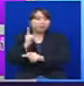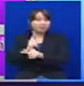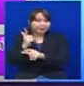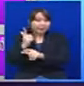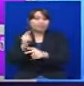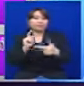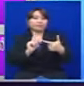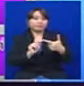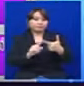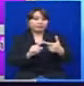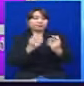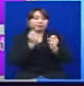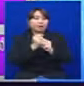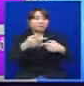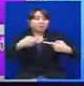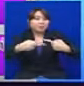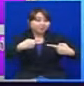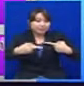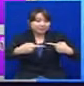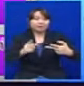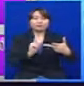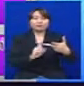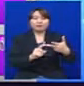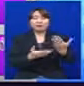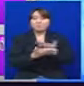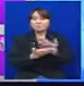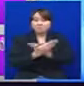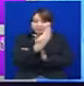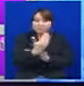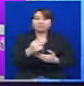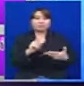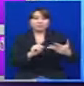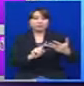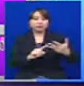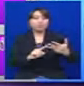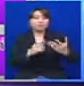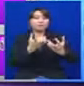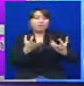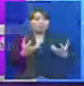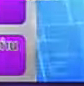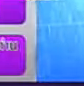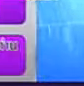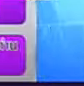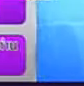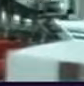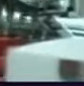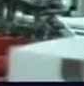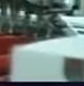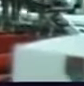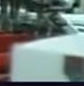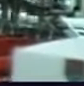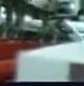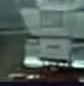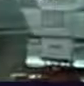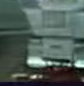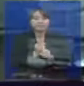ะอุตสาหกรรมผลิตภัณฑ์จากพลาสติกอุตสาหกรรมการพิมพ์อุตสาหกรรมผลิตภัณฑ์จากอโลหะอื่นและอุตสาหกรรมการ